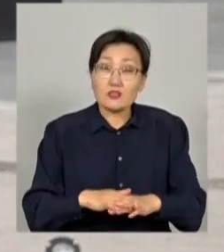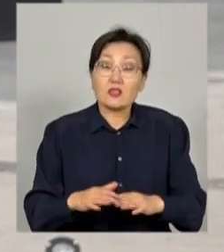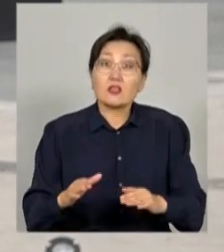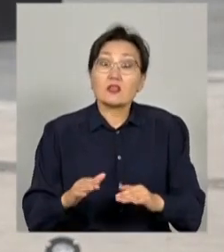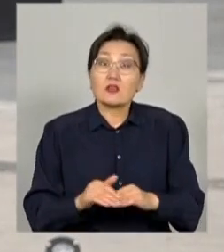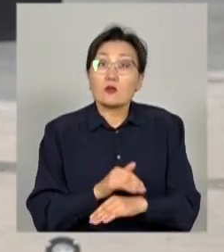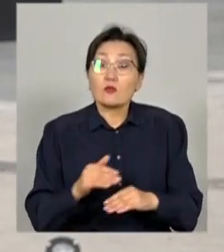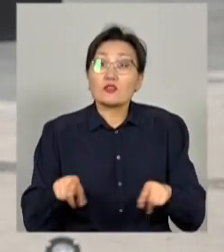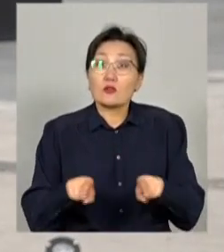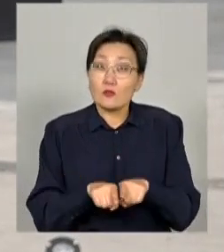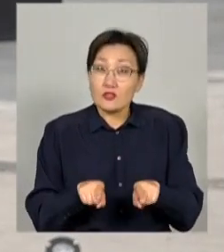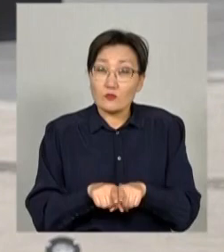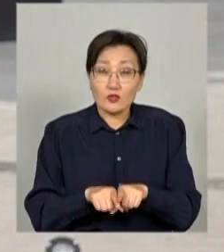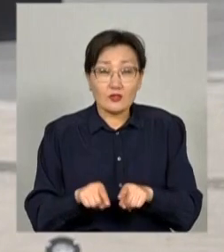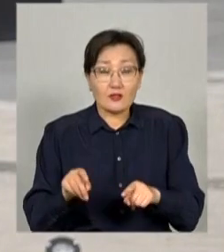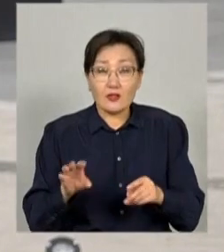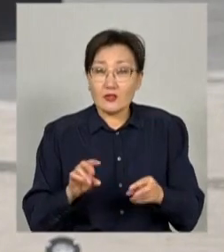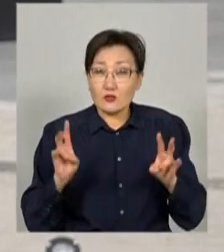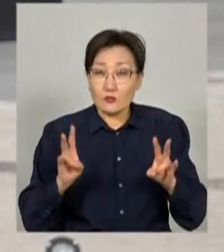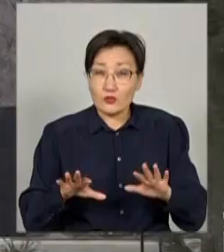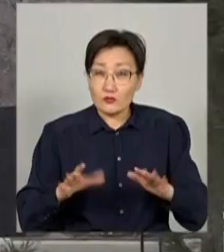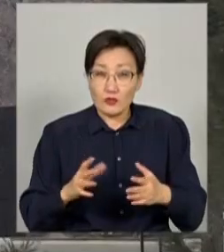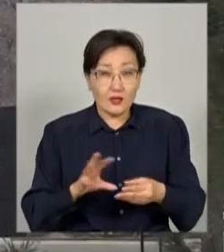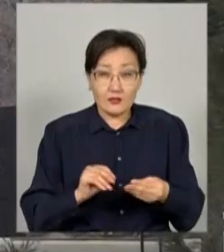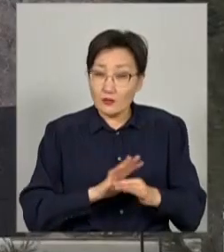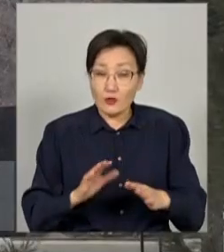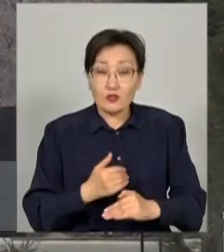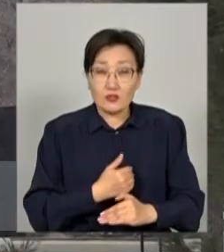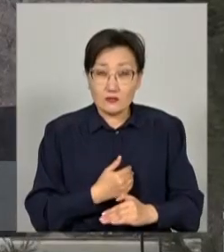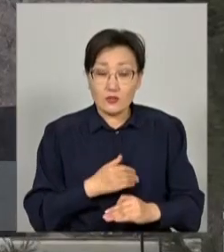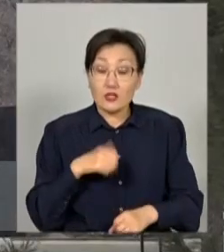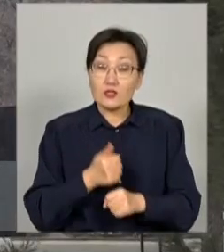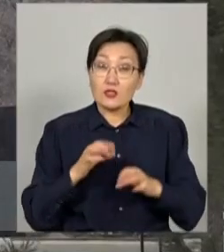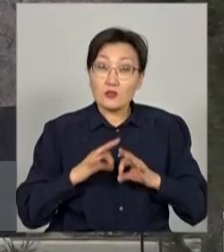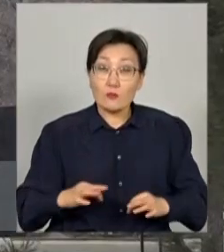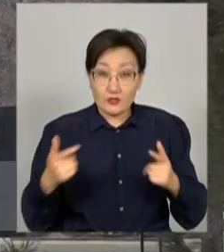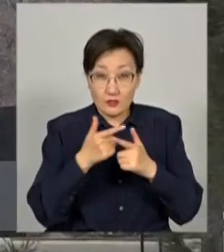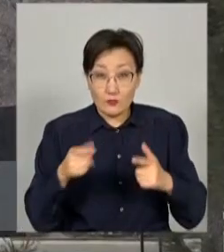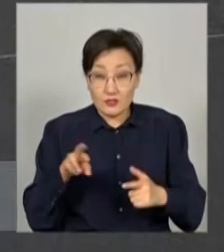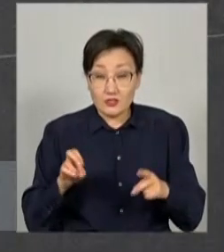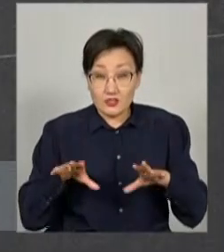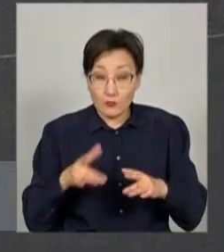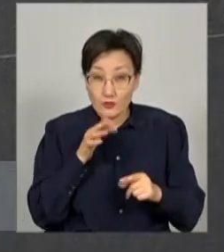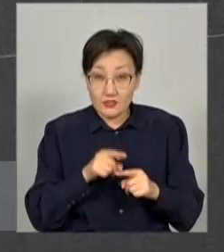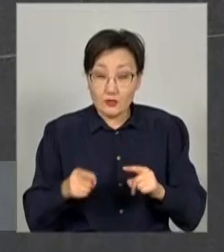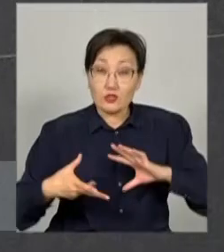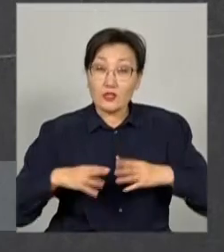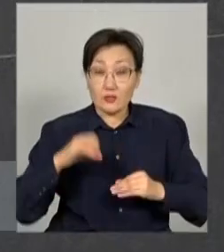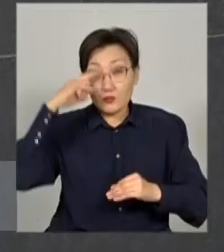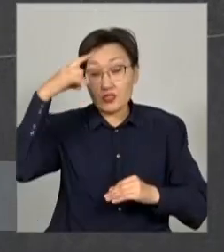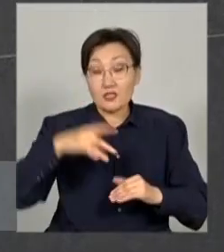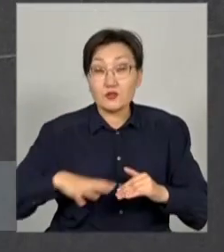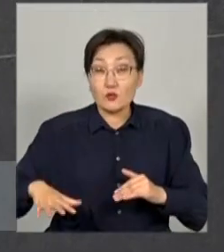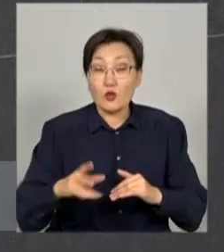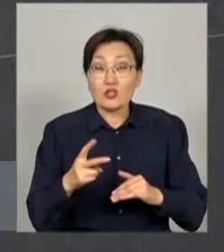болып, мұндай сұмдық оқиғаның қайталанбауын тілейді. Бас прокуратураның ресми мәліметінше, қаңтар оқиғасы кезінде жалпы Қазақстан